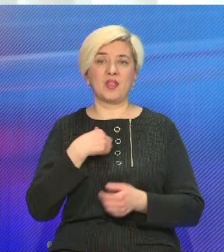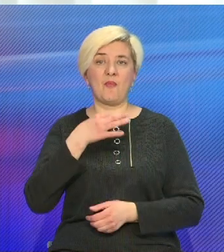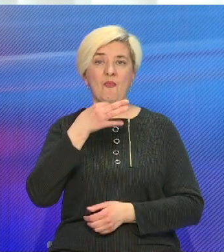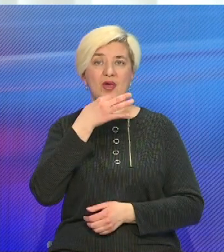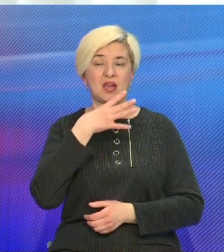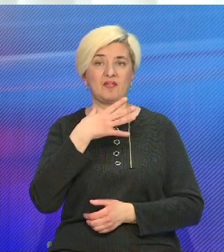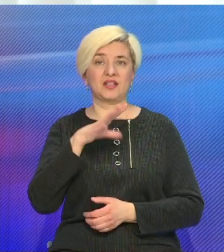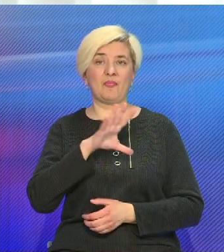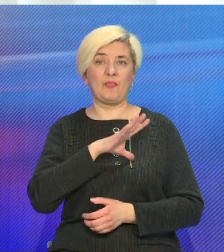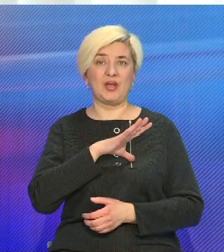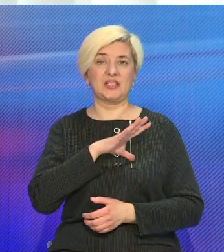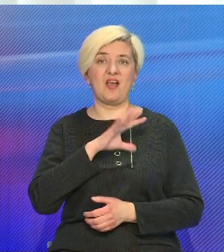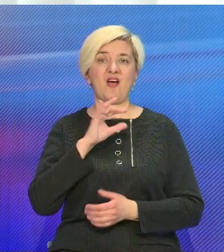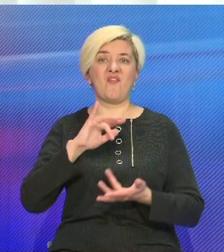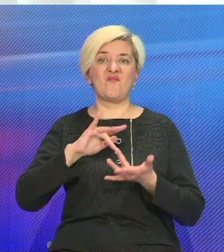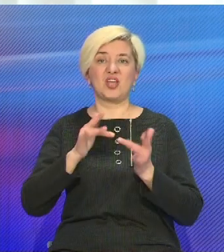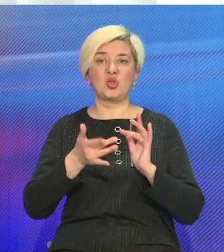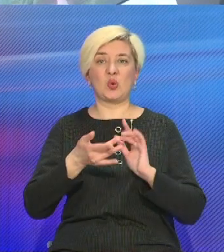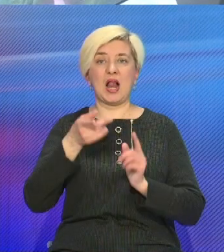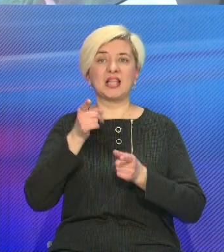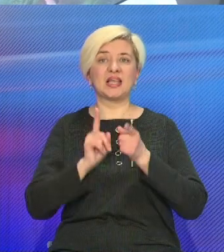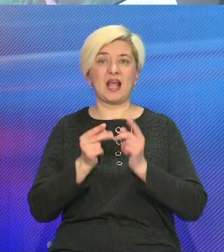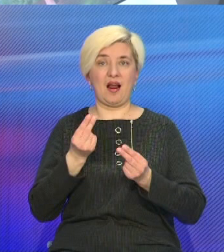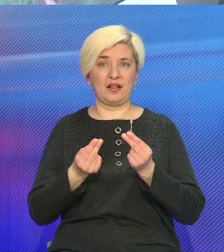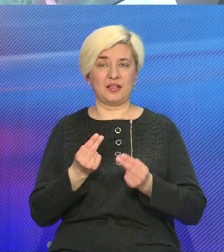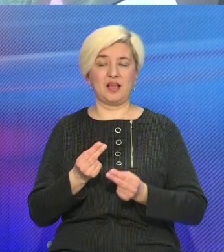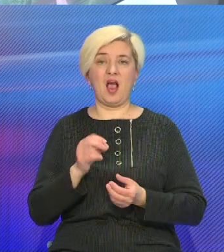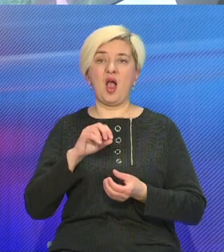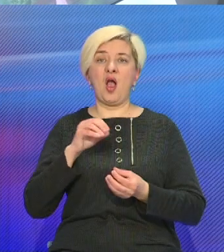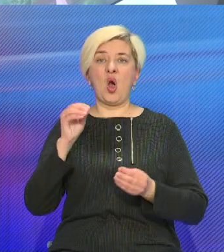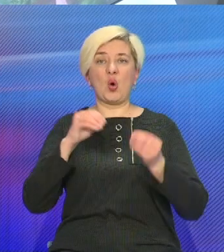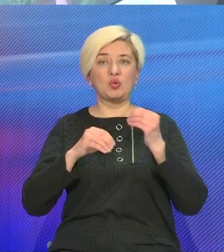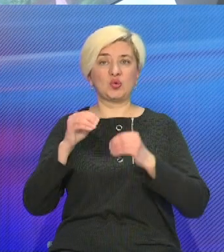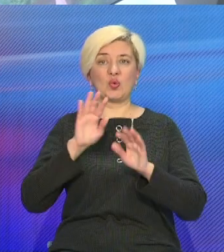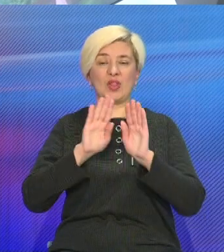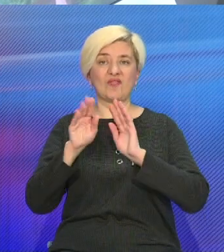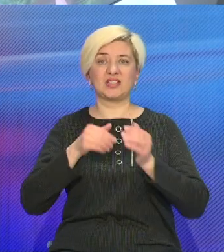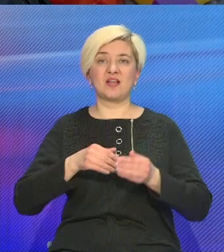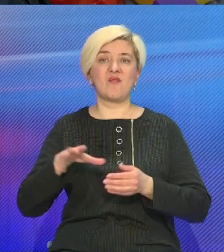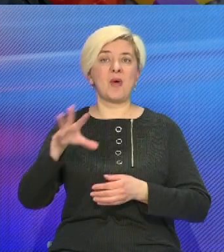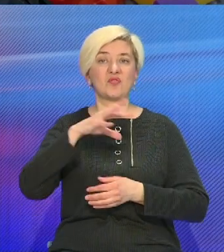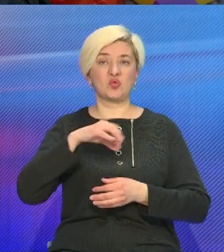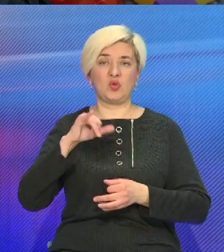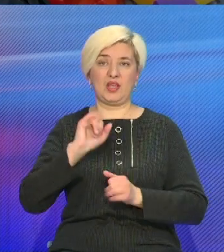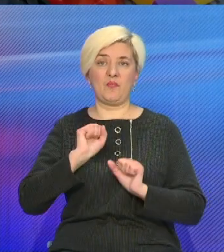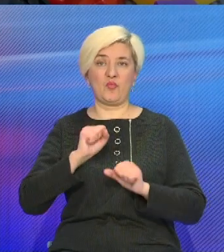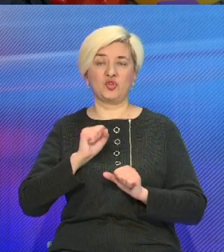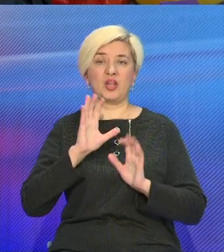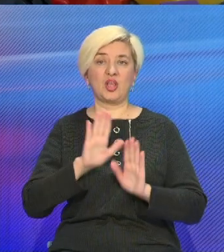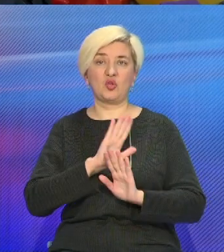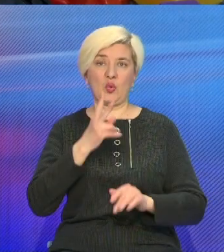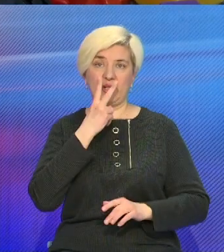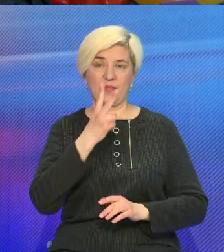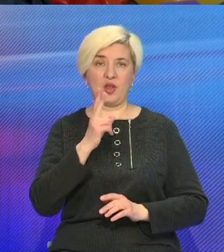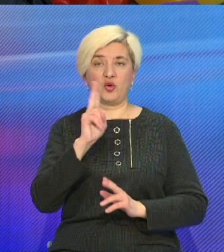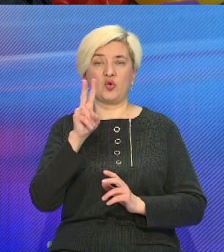Мне понравилось вот быть в виртуальных реальностях. Конструктор на выставке повсюду, и на него, конечно же, можно не только смотреть. Кто-то на